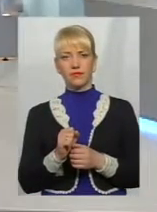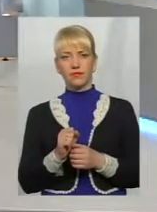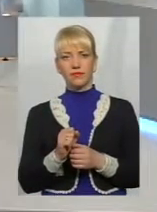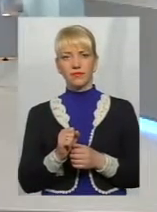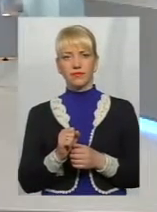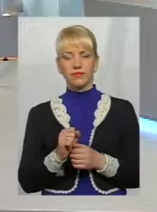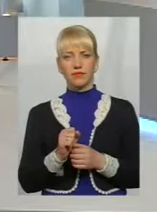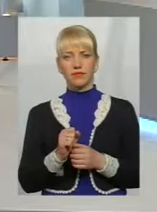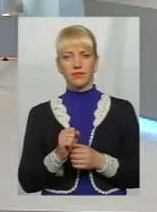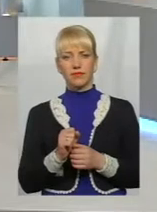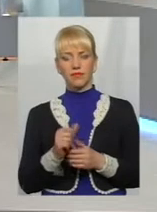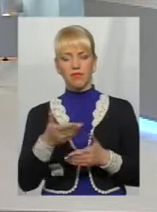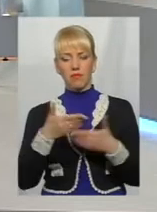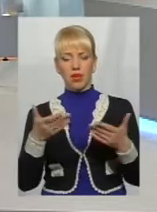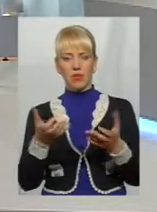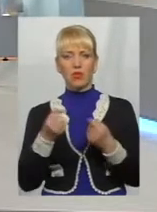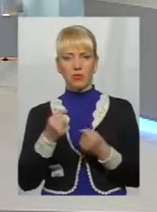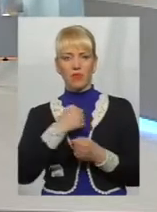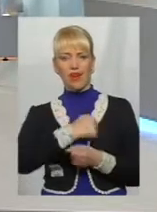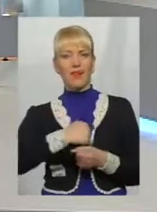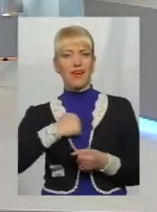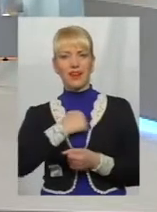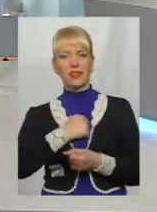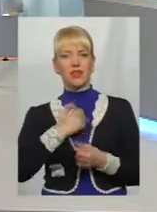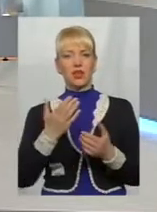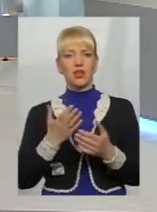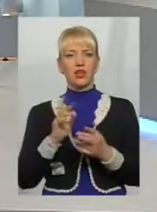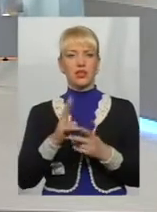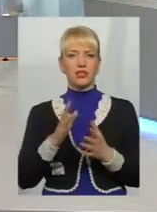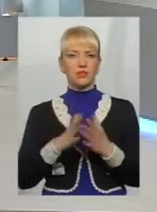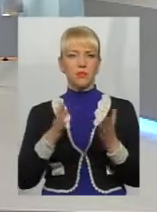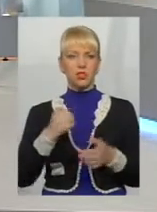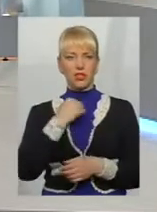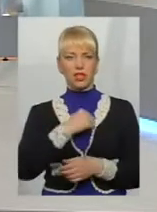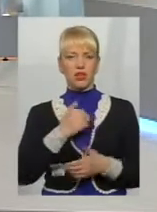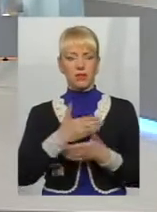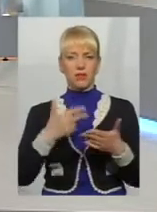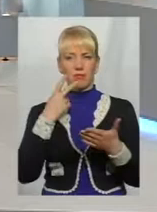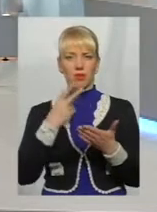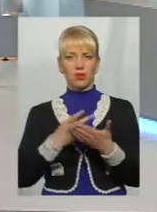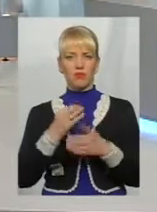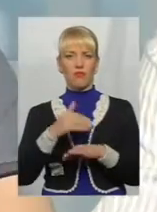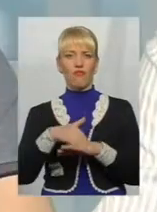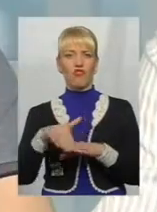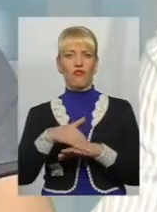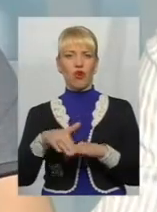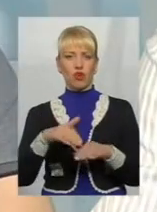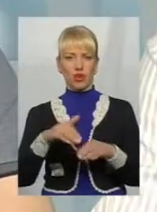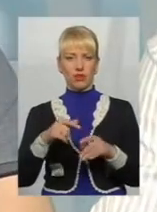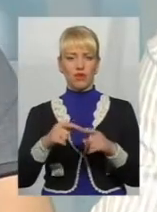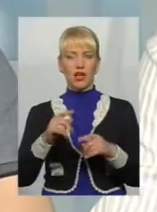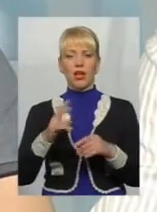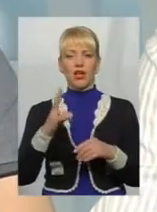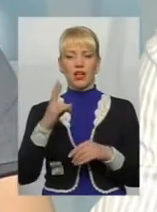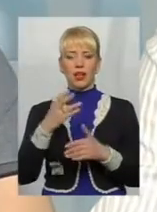ми отримуємо агресію, відповідно, яка збільшення агресії ми бачимо в дворах. Задача, наша спільна